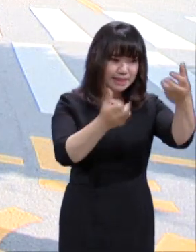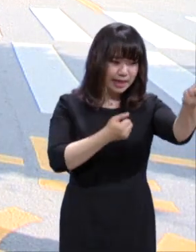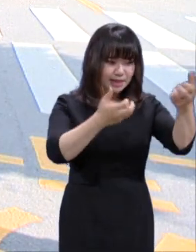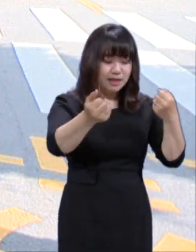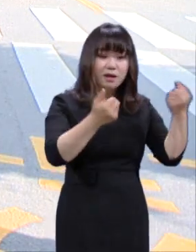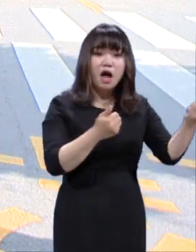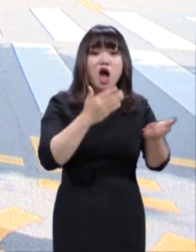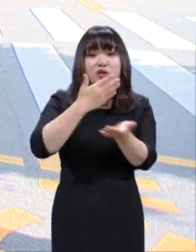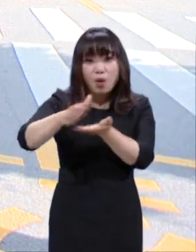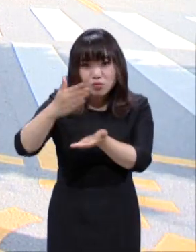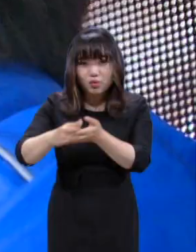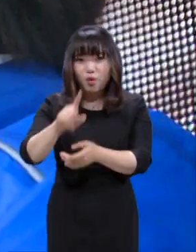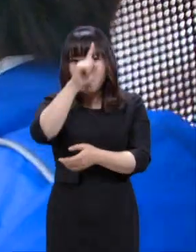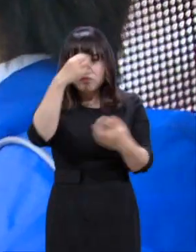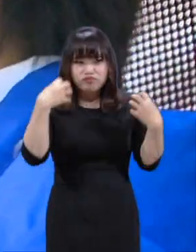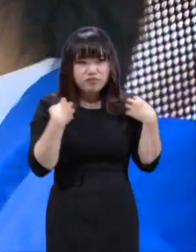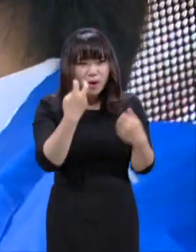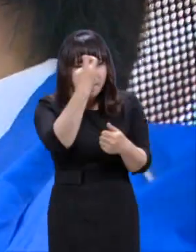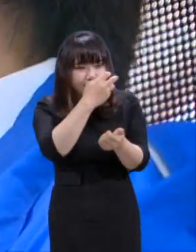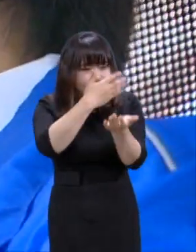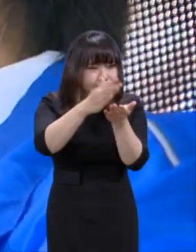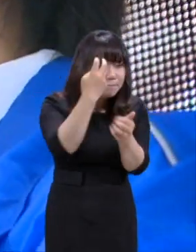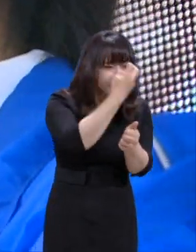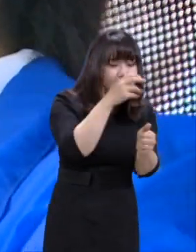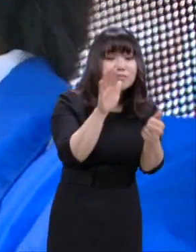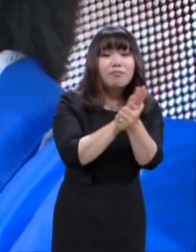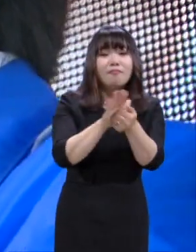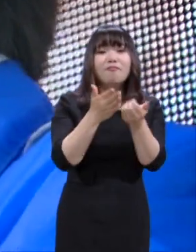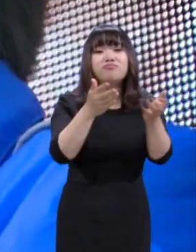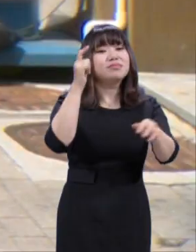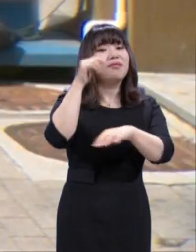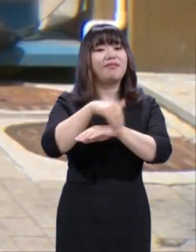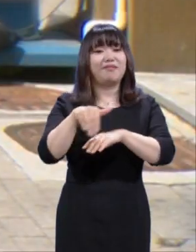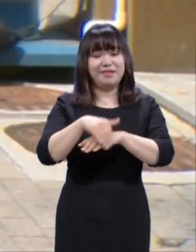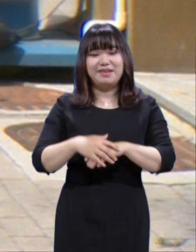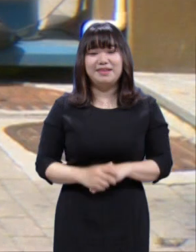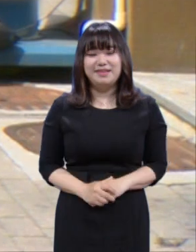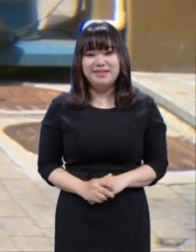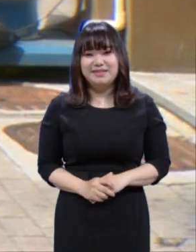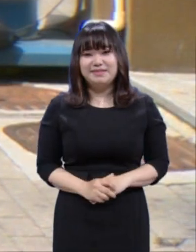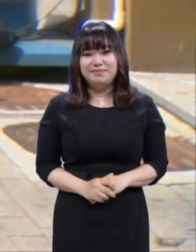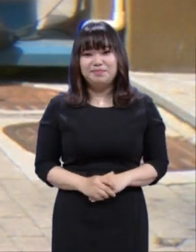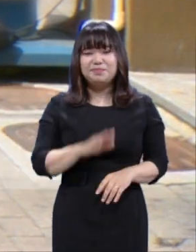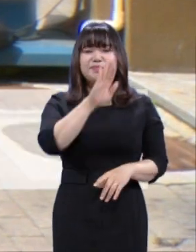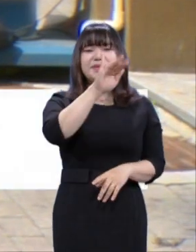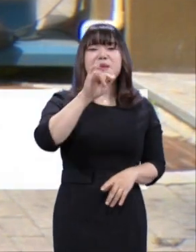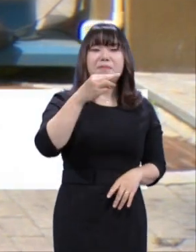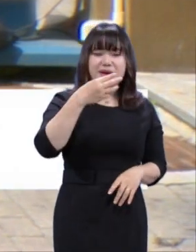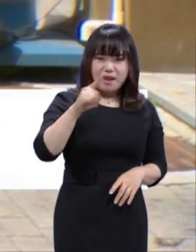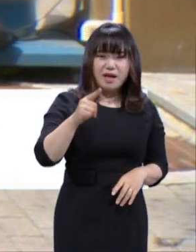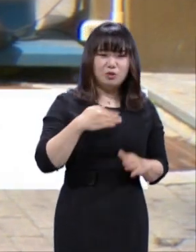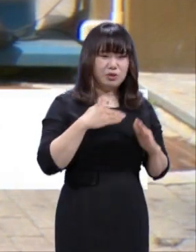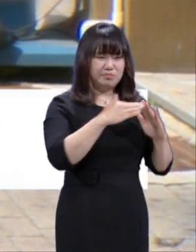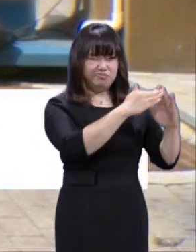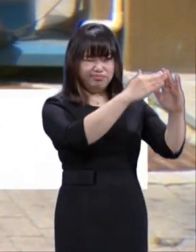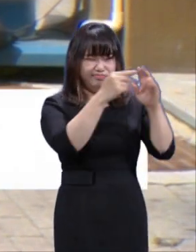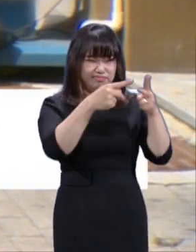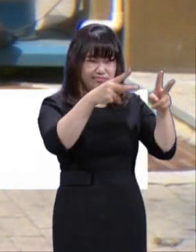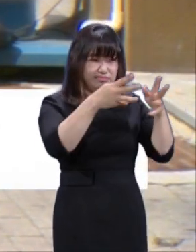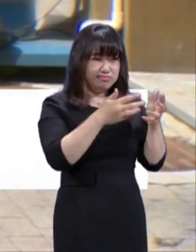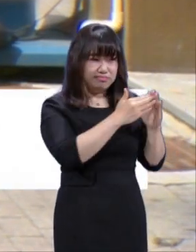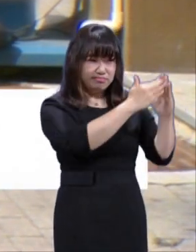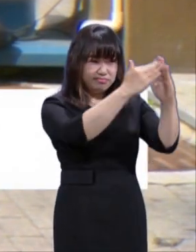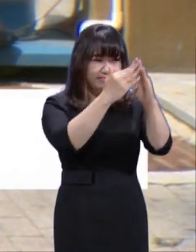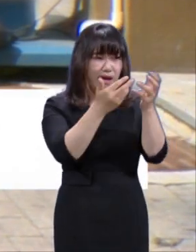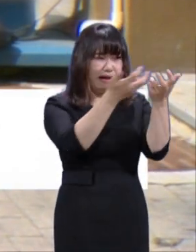환경관리 등을 구청이 직접 지원하겠다는 계획입니다. 이제 빌라나 다세대주택이 많다 보니까